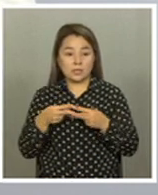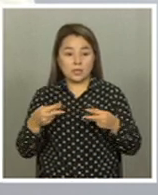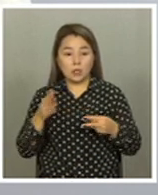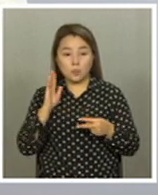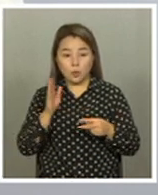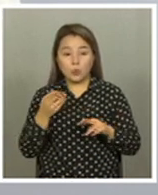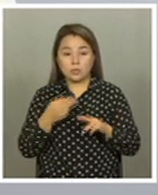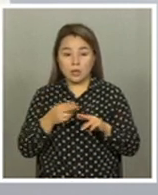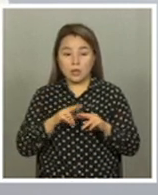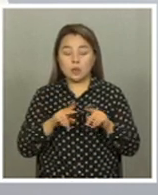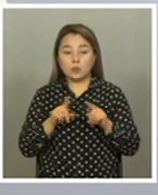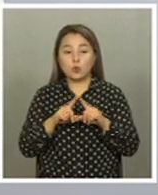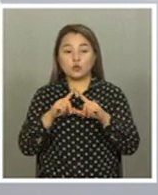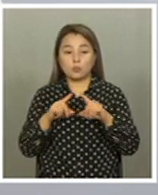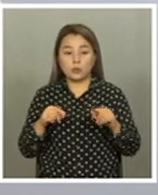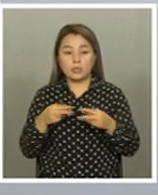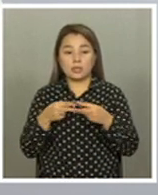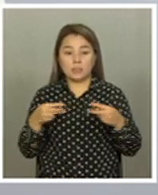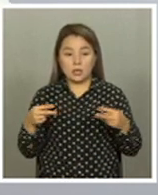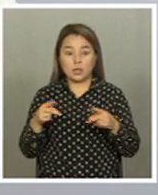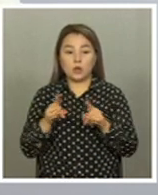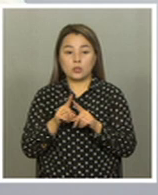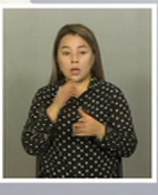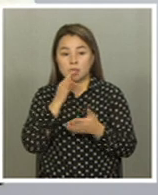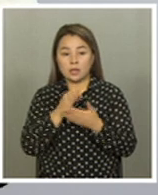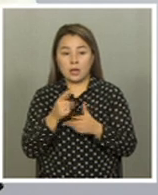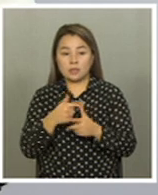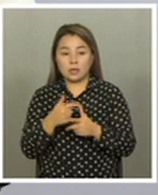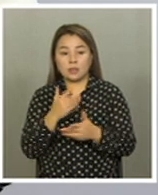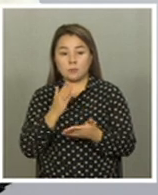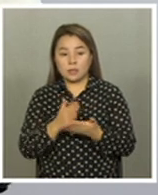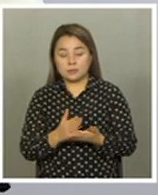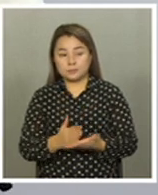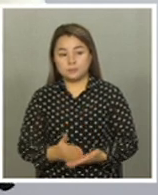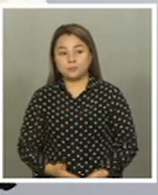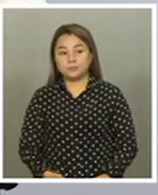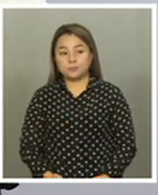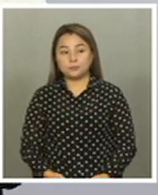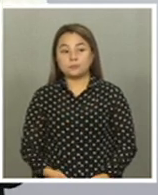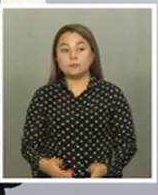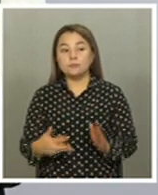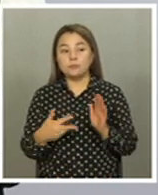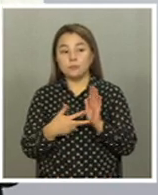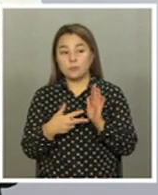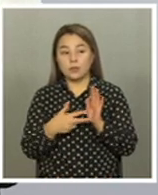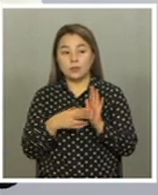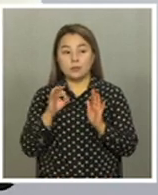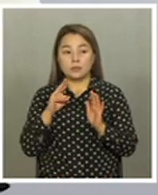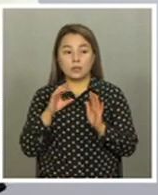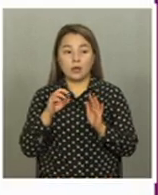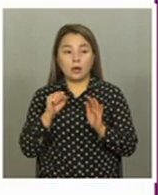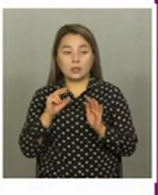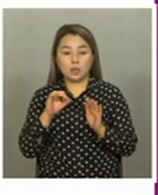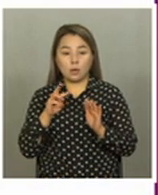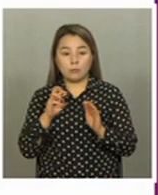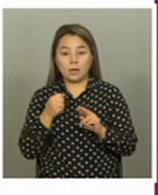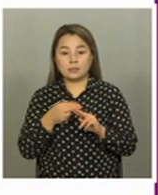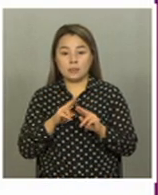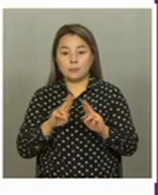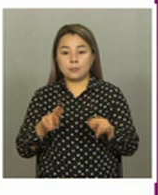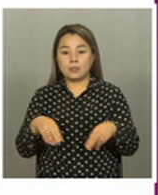мұндай үшбұрыштар тең үшбұрыштар деп аталады. 8-ші аксиома – берілген сәулеге